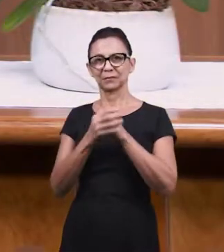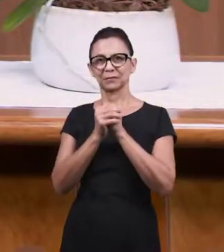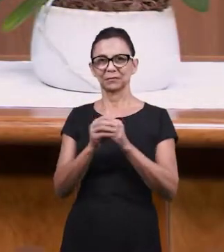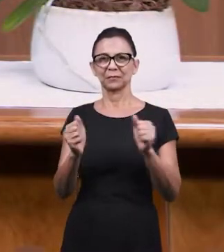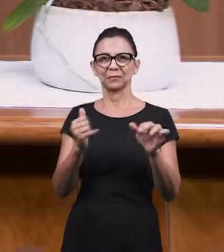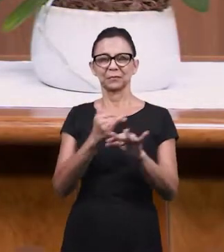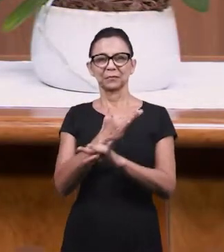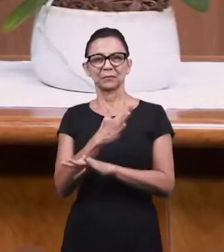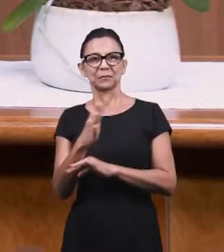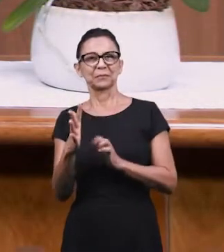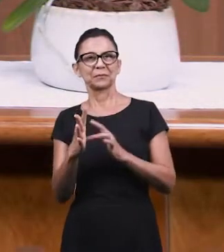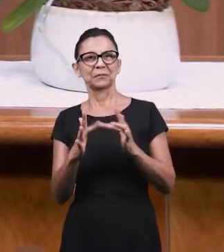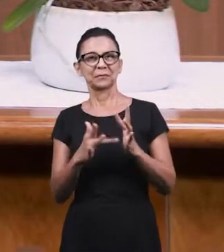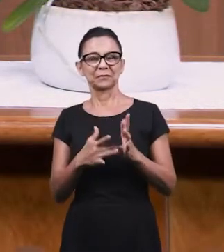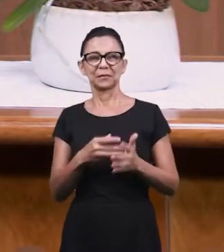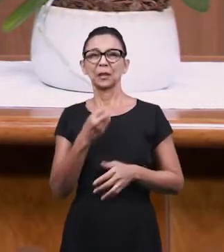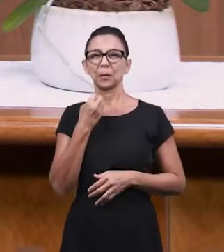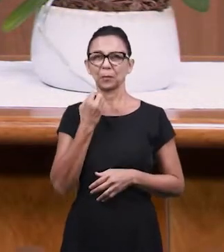Amen, gloire à Jésus.